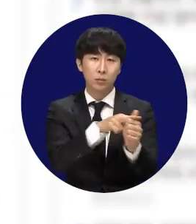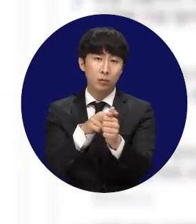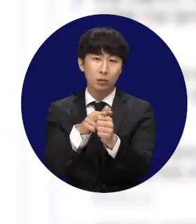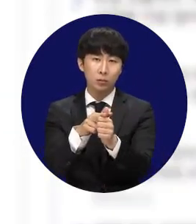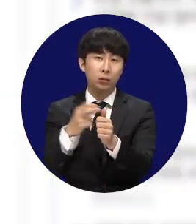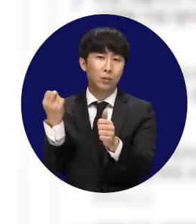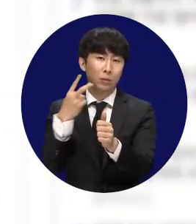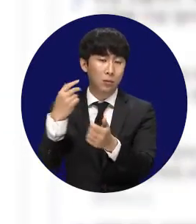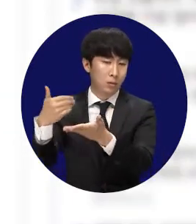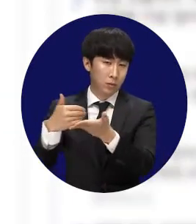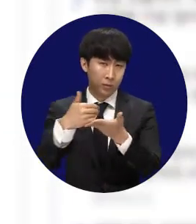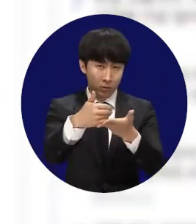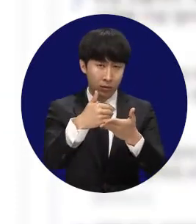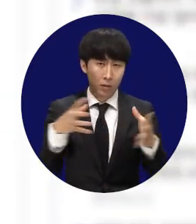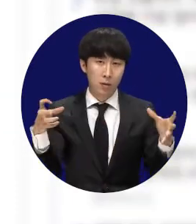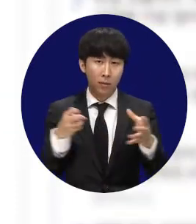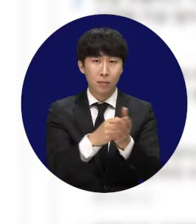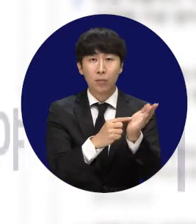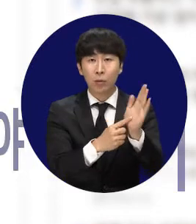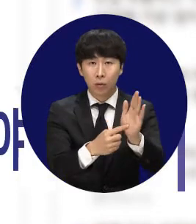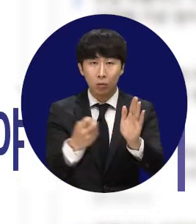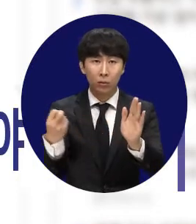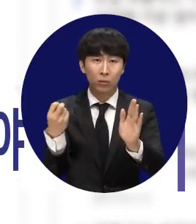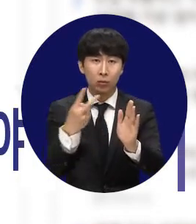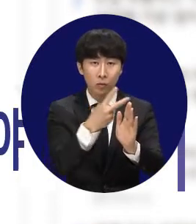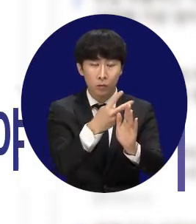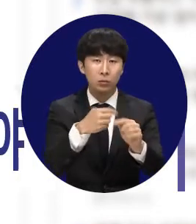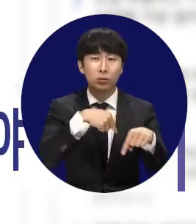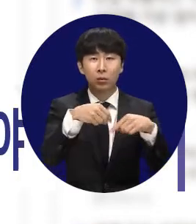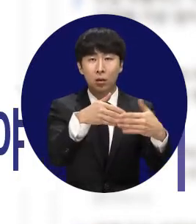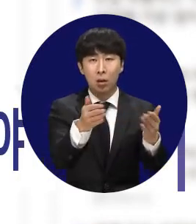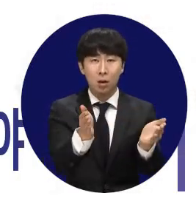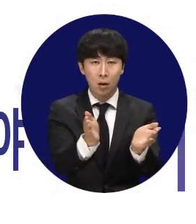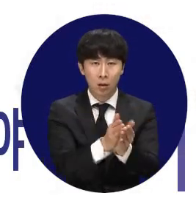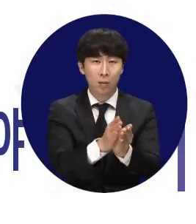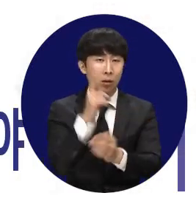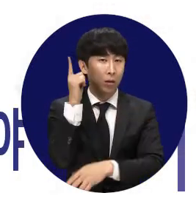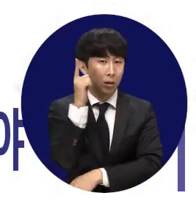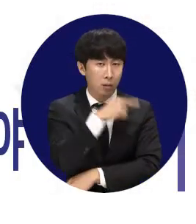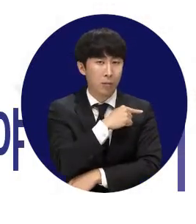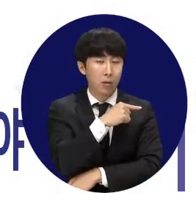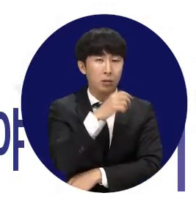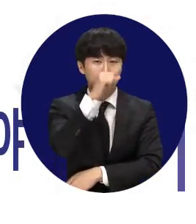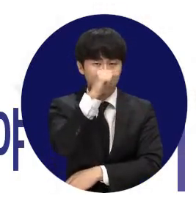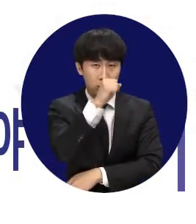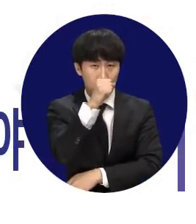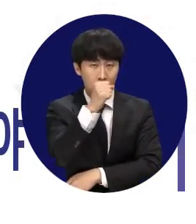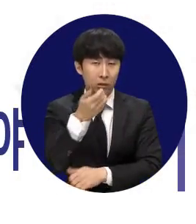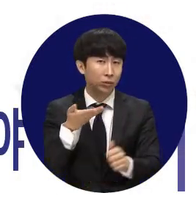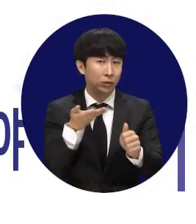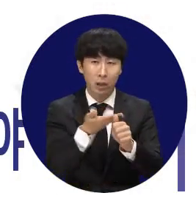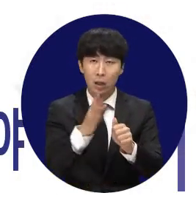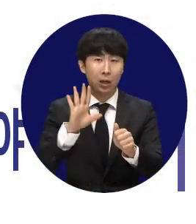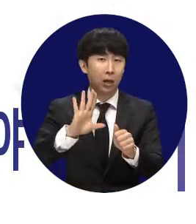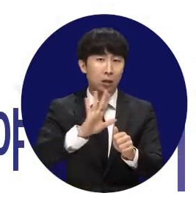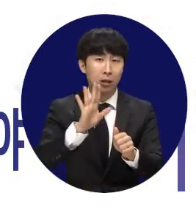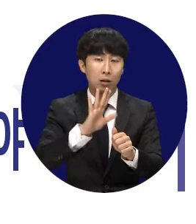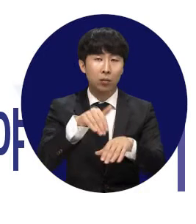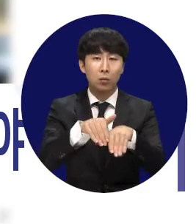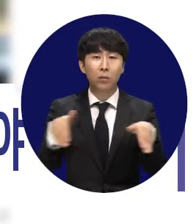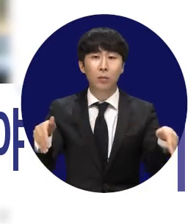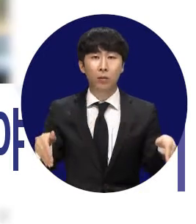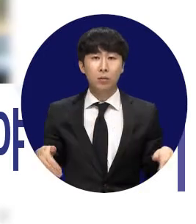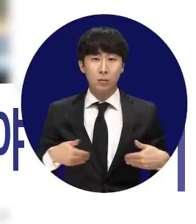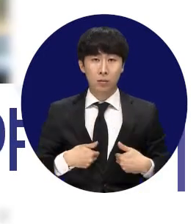하고 보도의 구성, 비중 등이 정당이나 후보자에게 유리 또는 불리하지 않도록 공정해야 하며 사실에 근거한